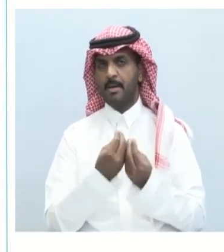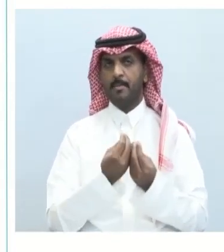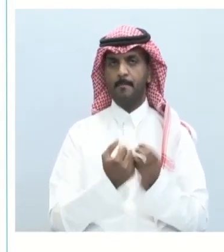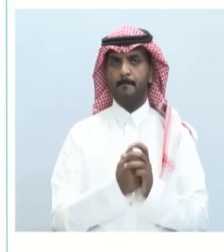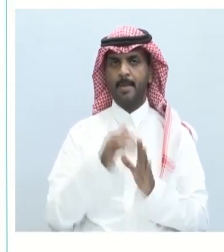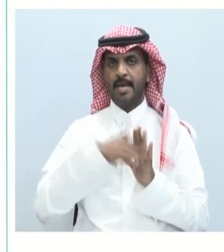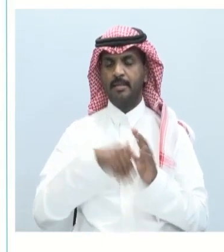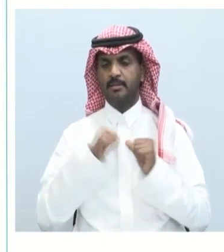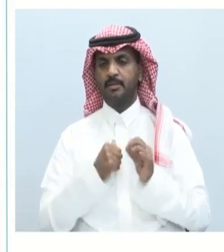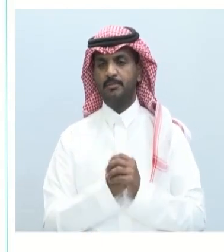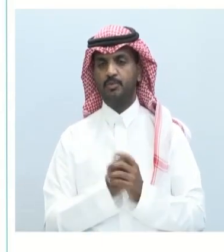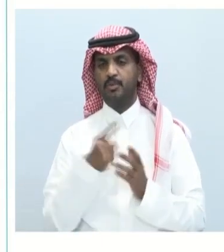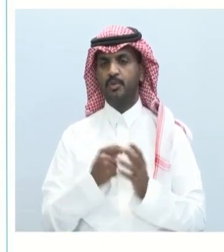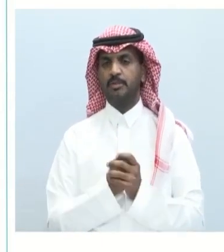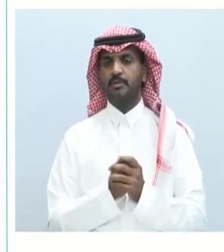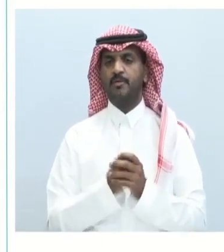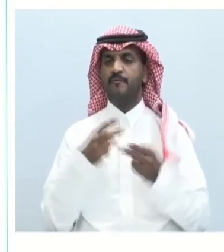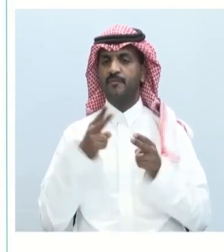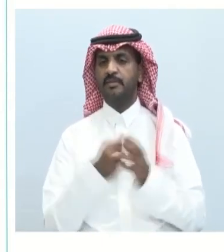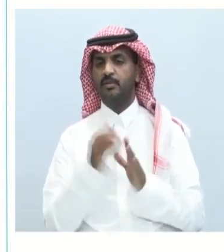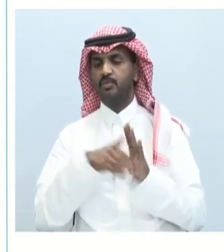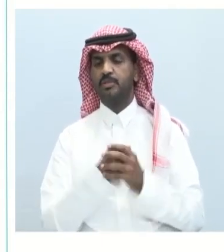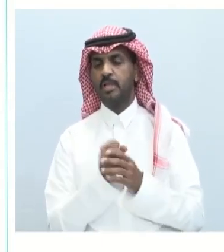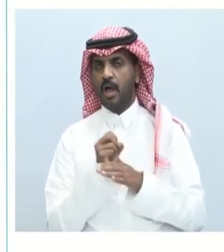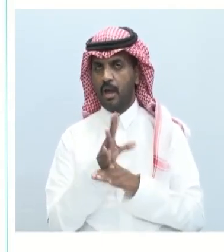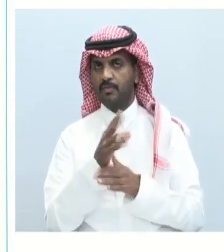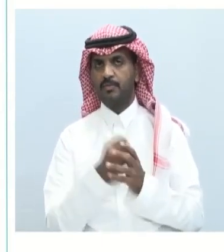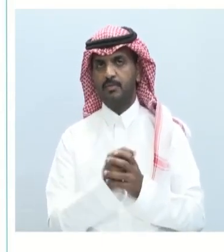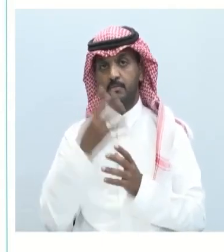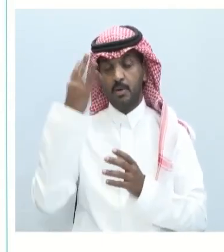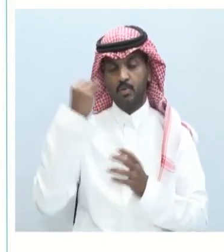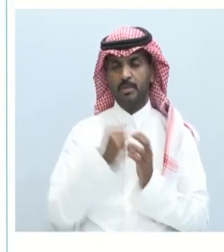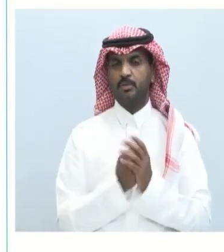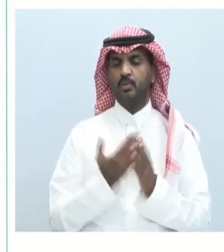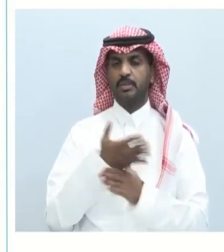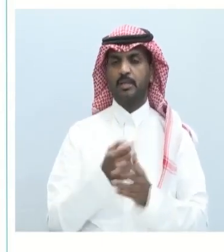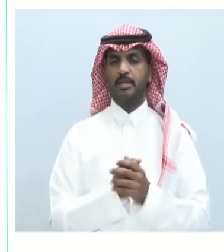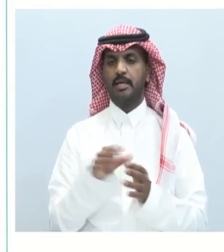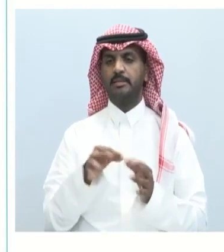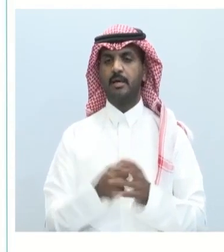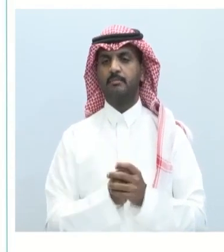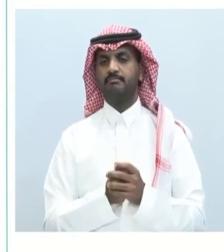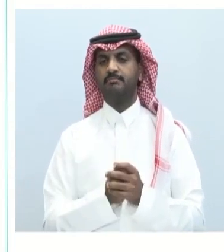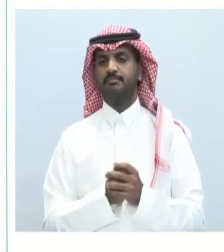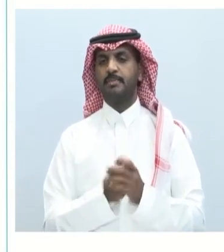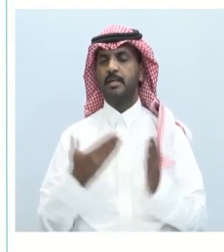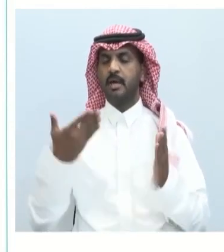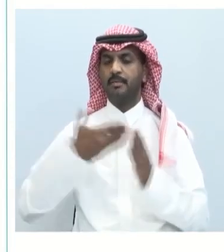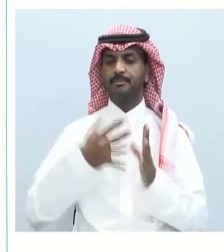طالب ثم نحدد خيار فتح النموذج لعرض المعلومات وادخالها واخيرا نضغط على انهاء